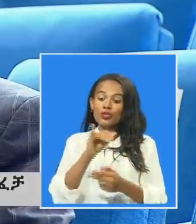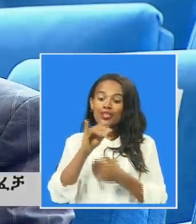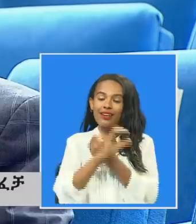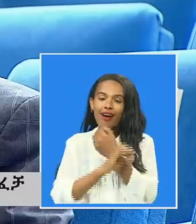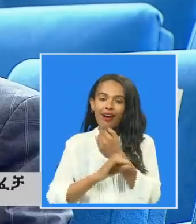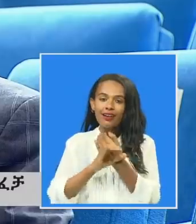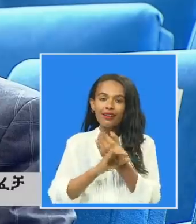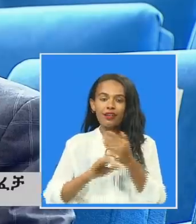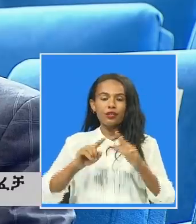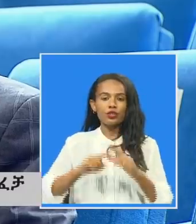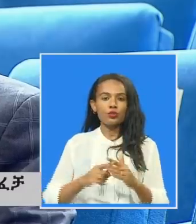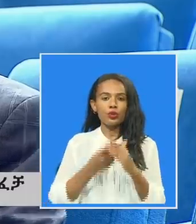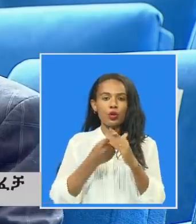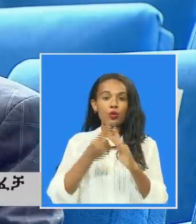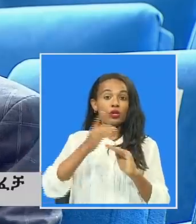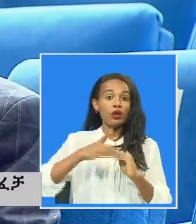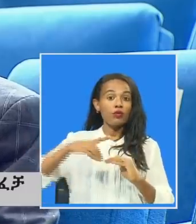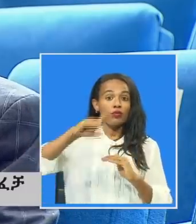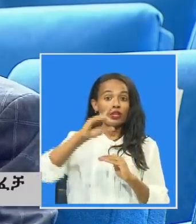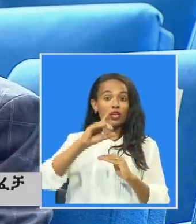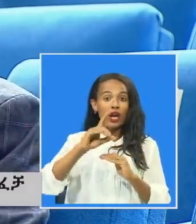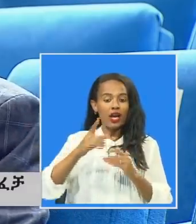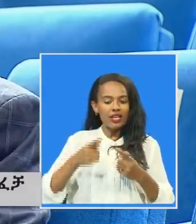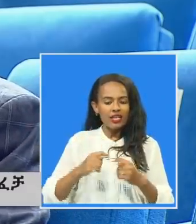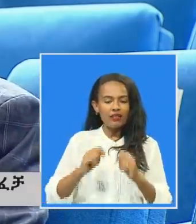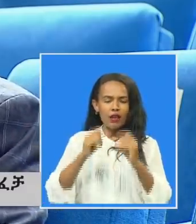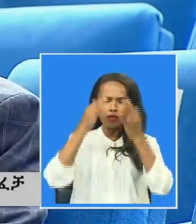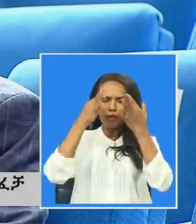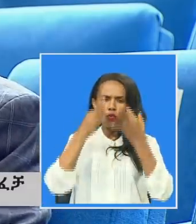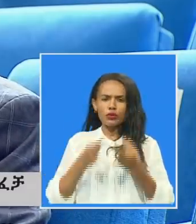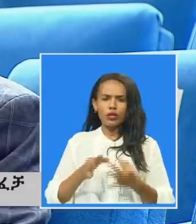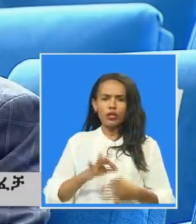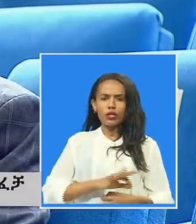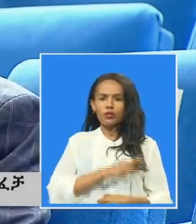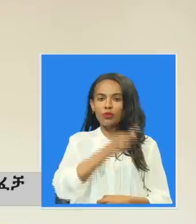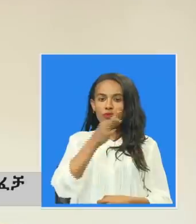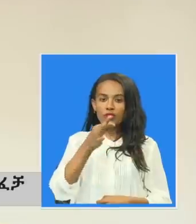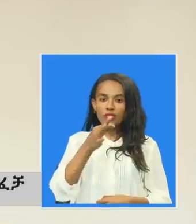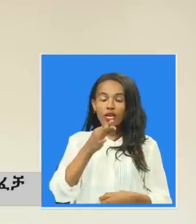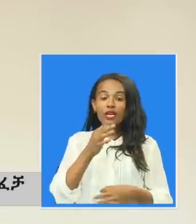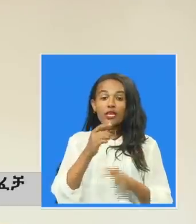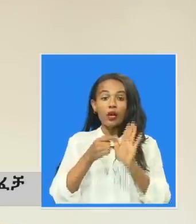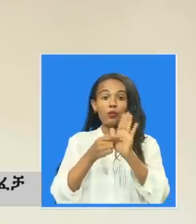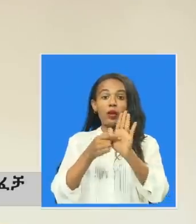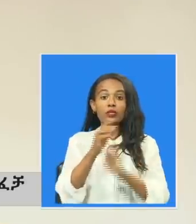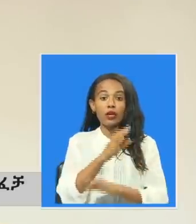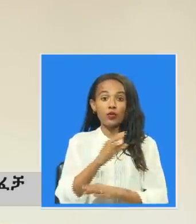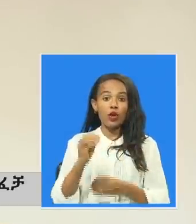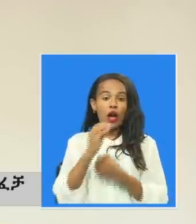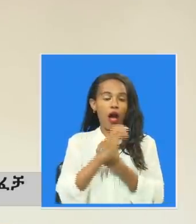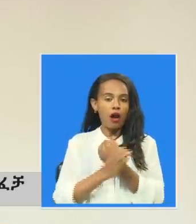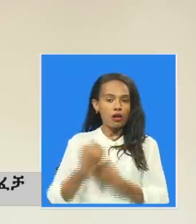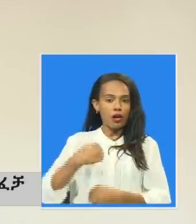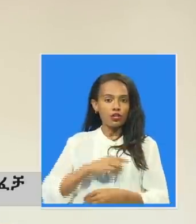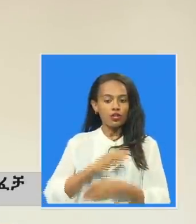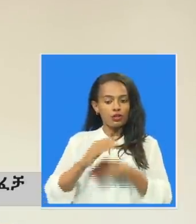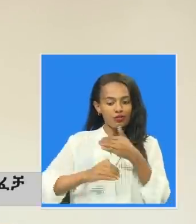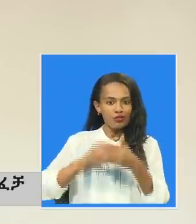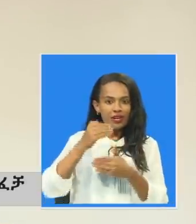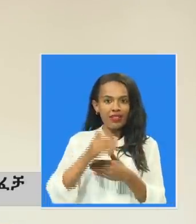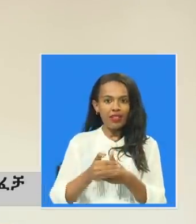ሀገር የተጀመረውን ከፍተኛ የትጋትና የቁርጠኝነት መንፈስ የሚያሳዩና ሀገራችን